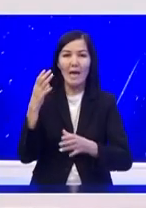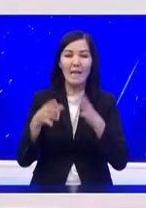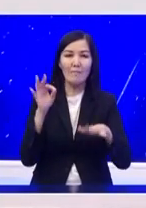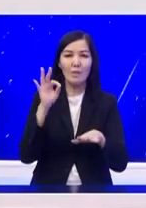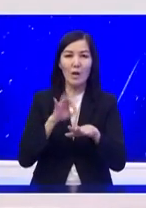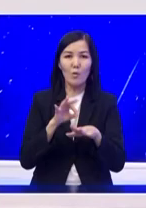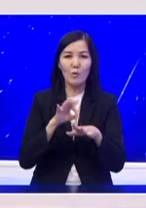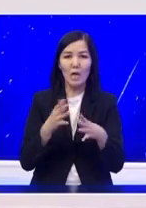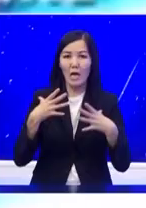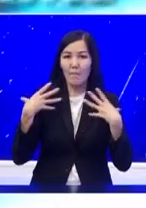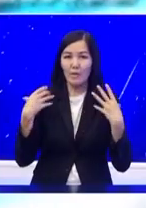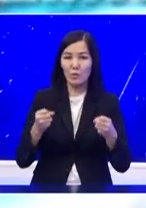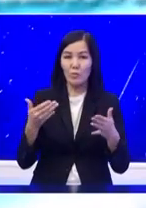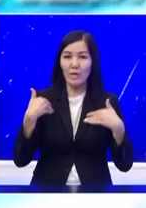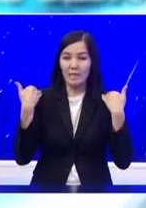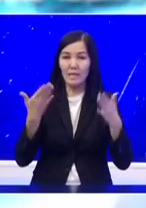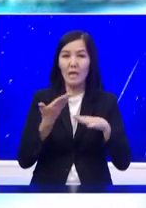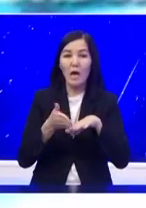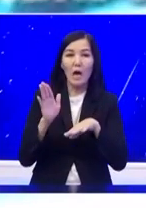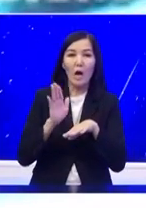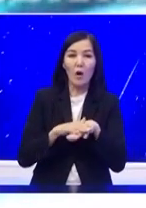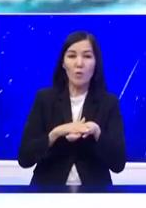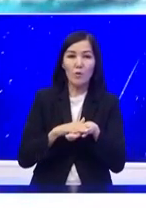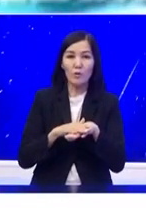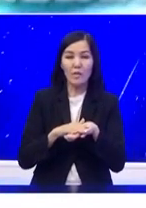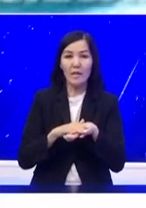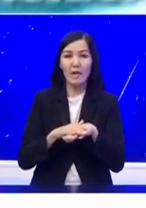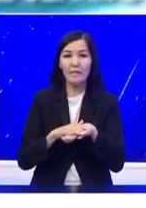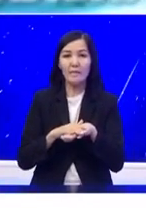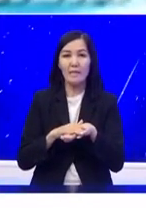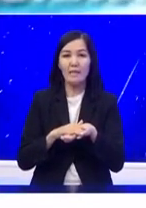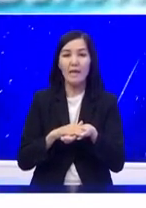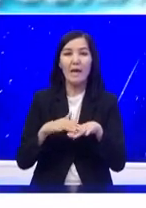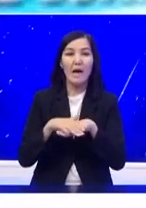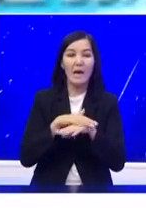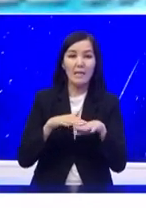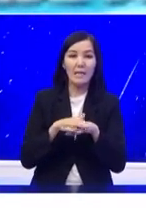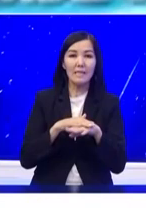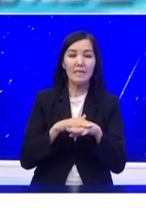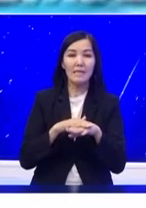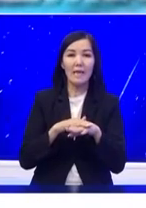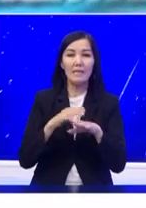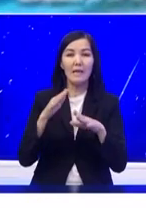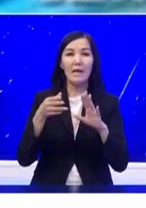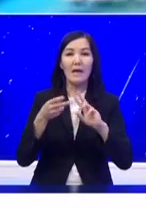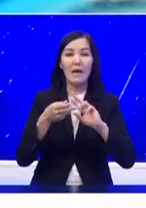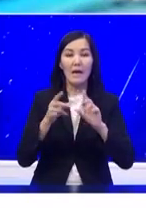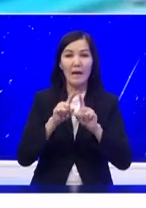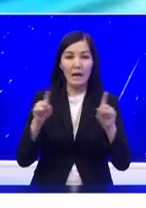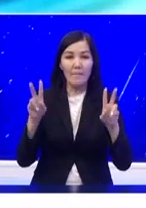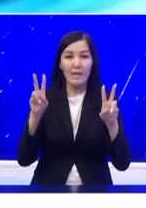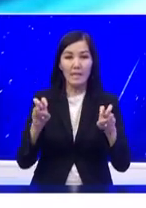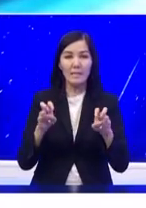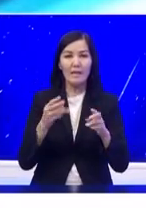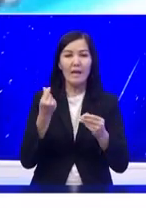тізерлеткен індеттен аман шығуларын тіледі. Ауыр жол атаңды сынайды, ауыр іс адамды сынайды деген халықтық нақылды қаперге салды.